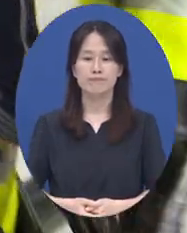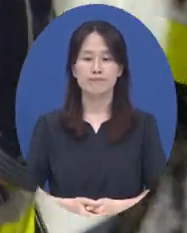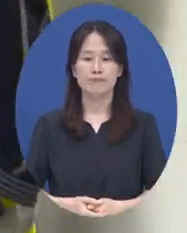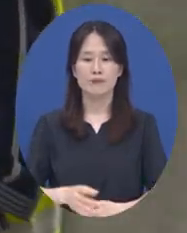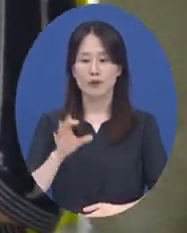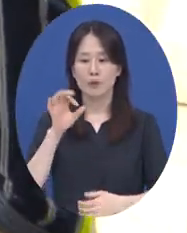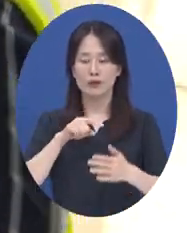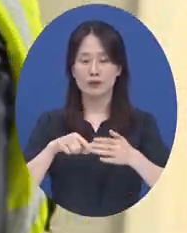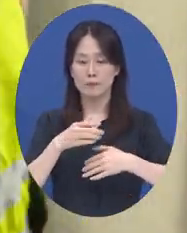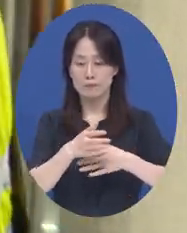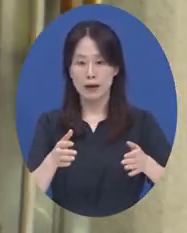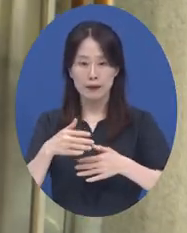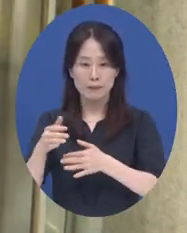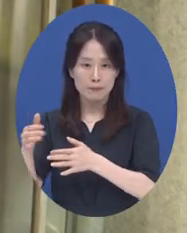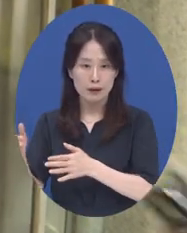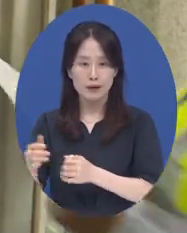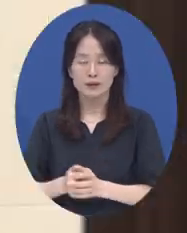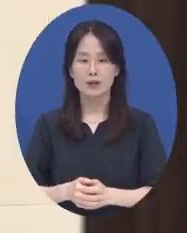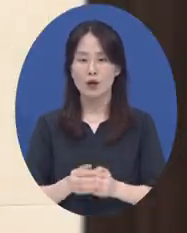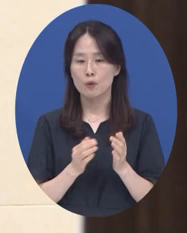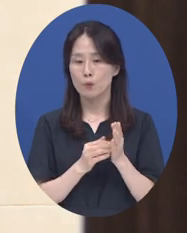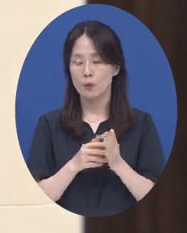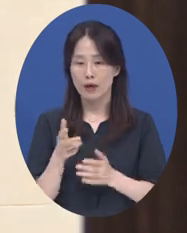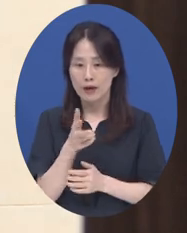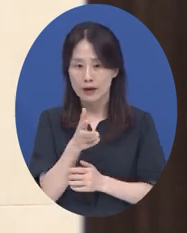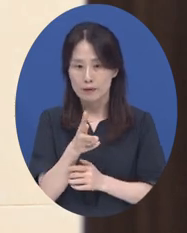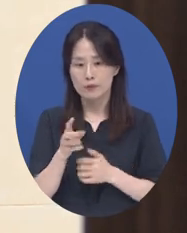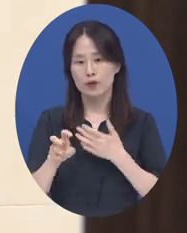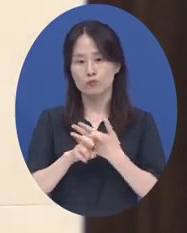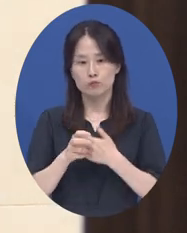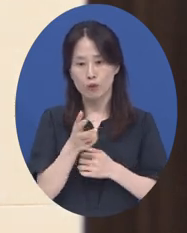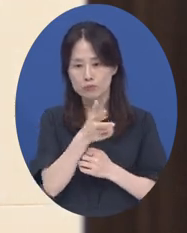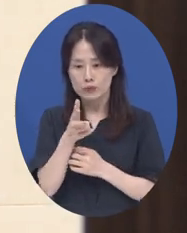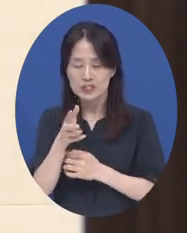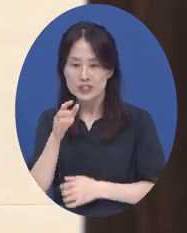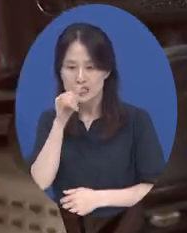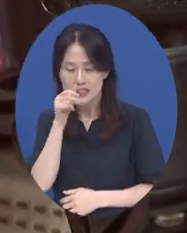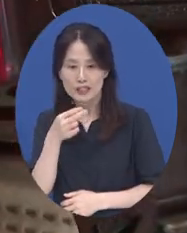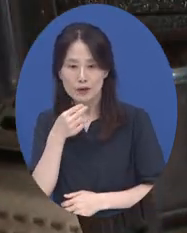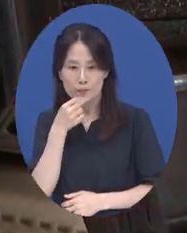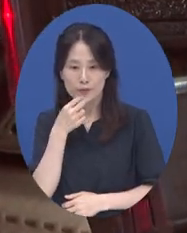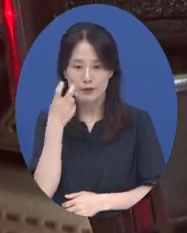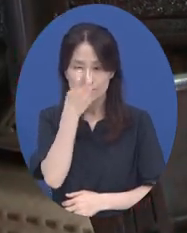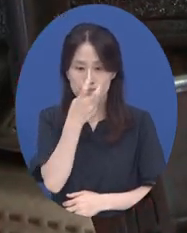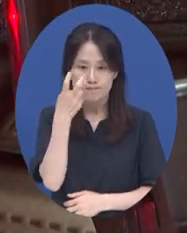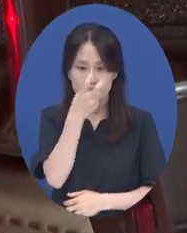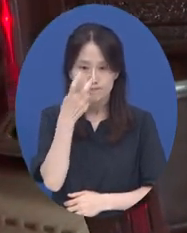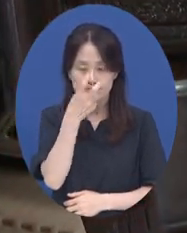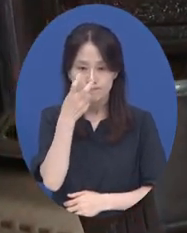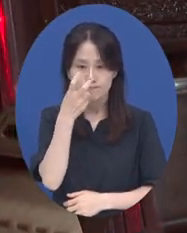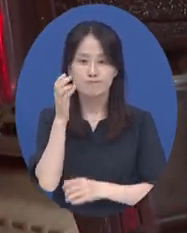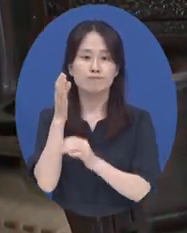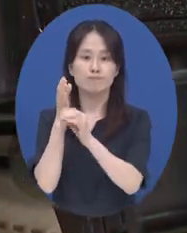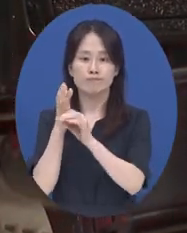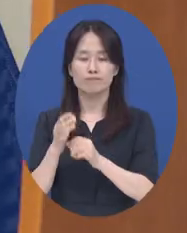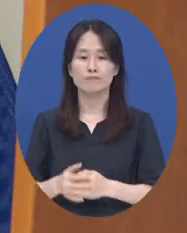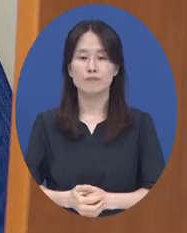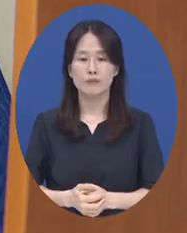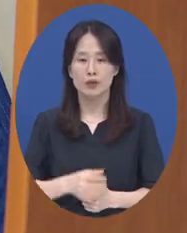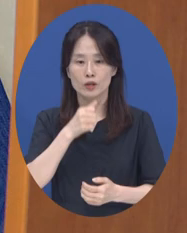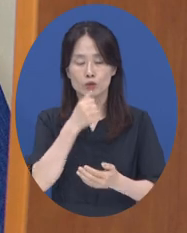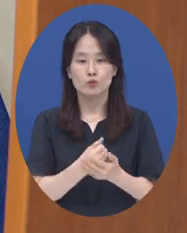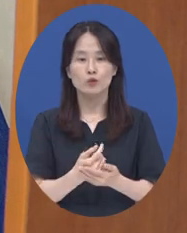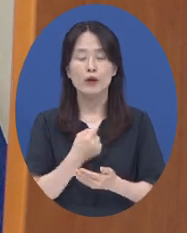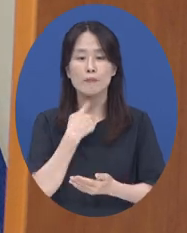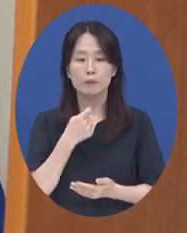화장실 안 칸막이마다 이른바 몰래카메라를 비롯한 불법 촬영기기들이 설치되어 있는지 탐지 장비로 점검하고 범죄